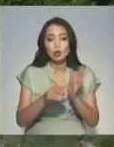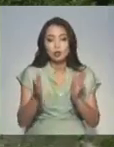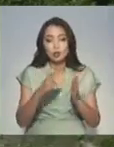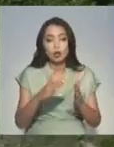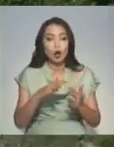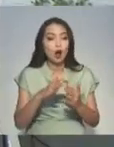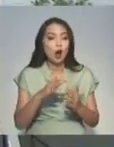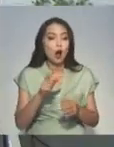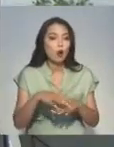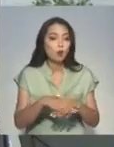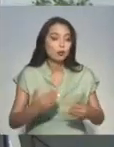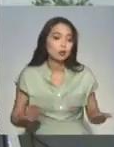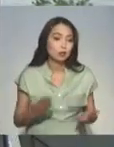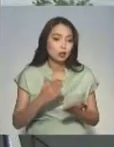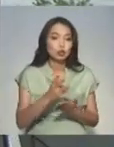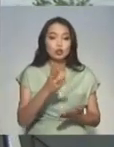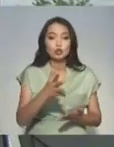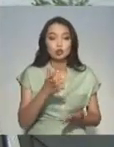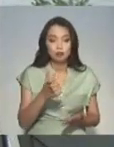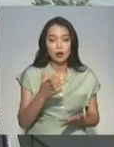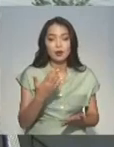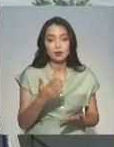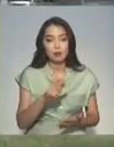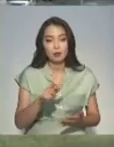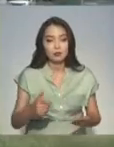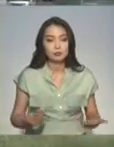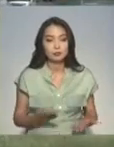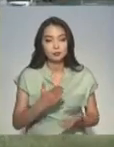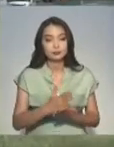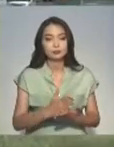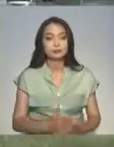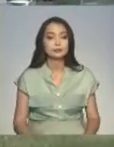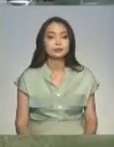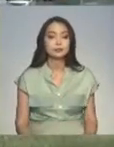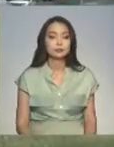Сондай-ақ аудан орталығында 3.5 мың халық бар. Дәрбек Бақытбек, Ернұр Халелов, Астана Таймс.